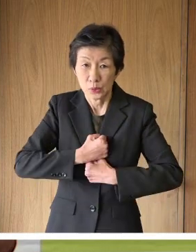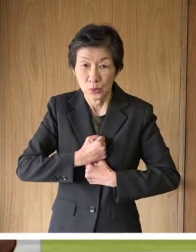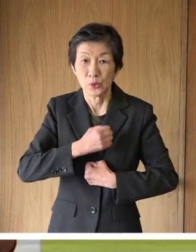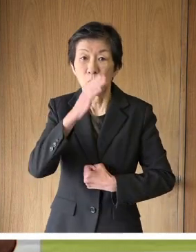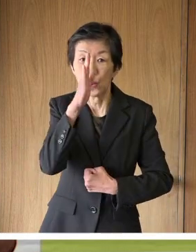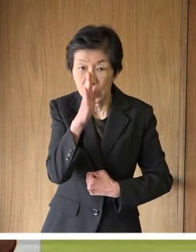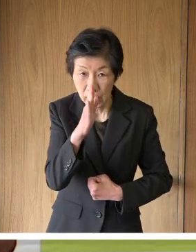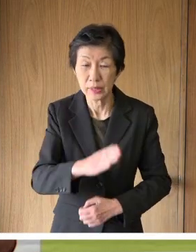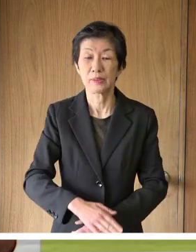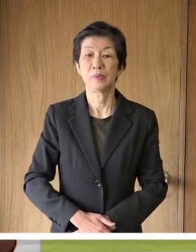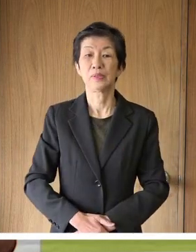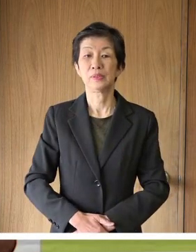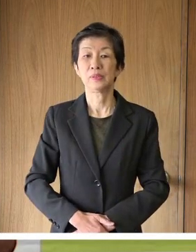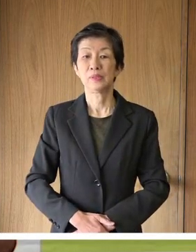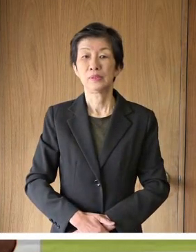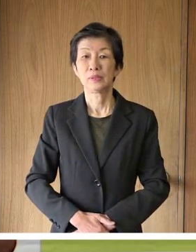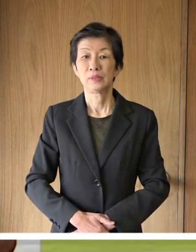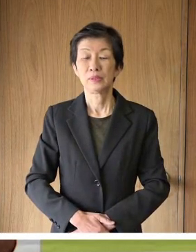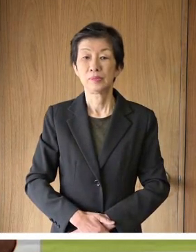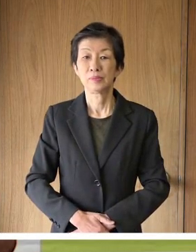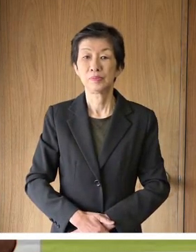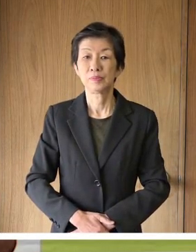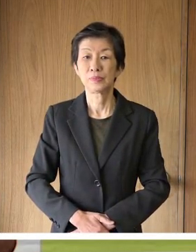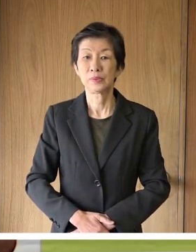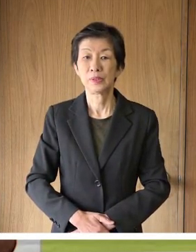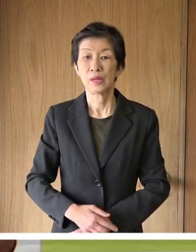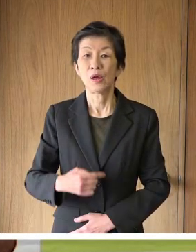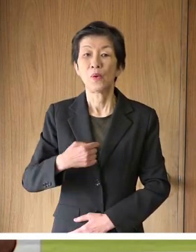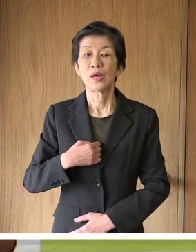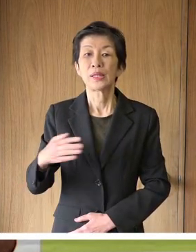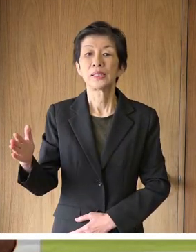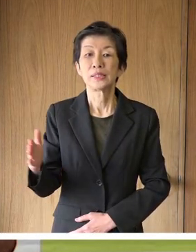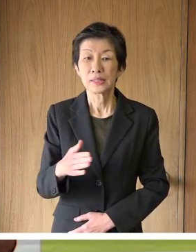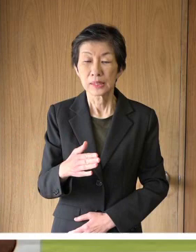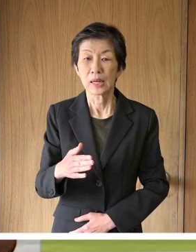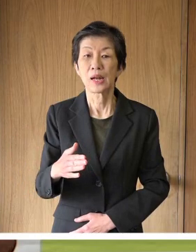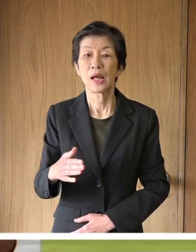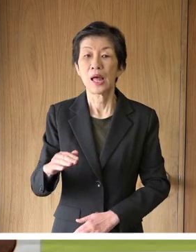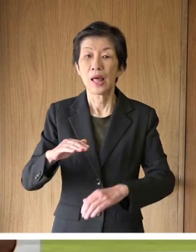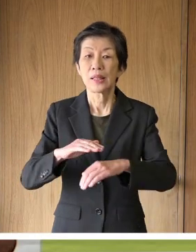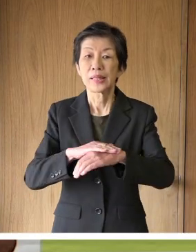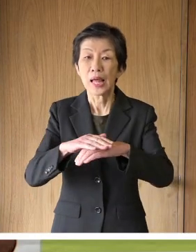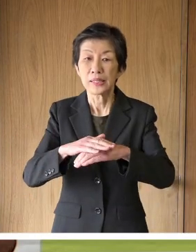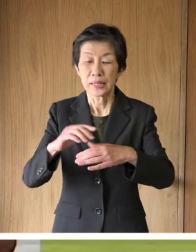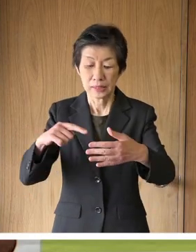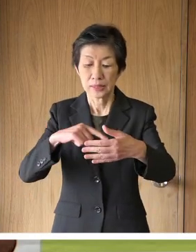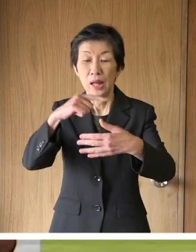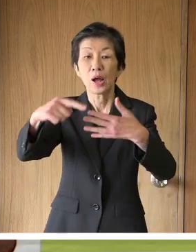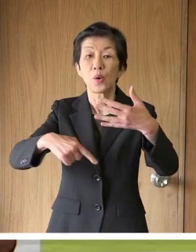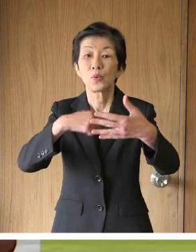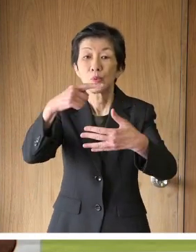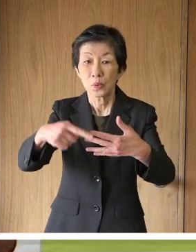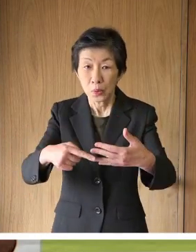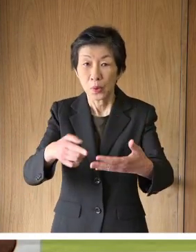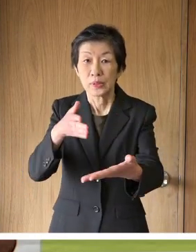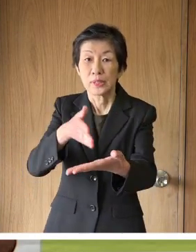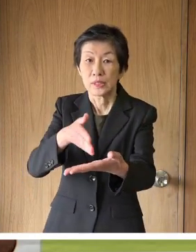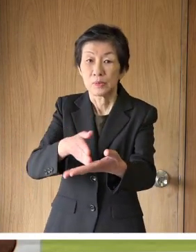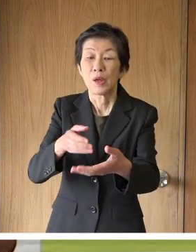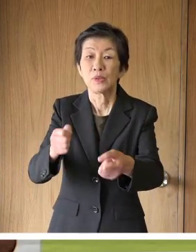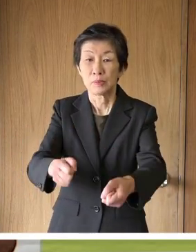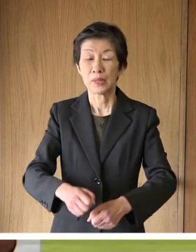くださいそれでは私から5点について大切なお知らせを致し